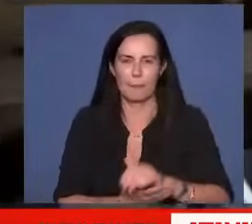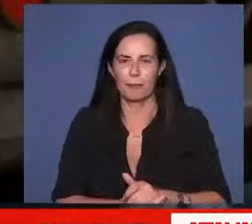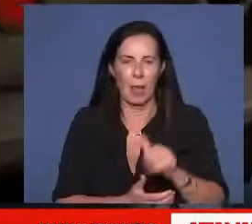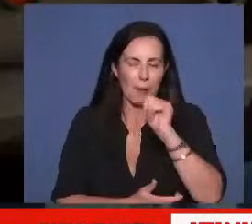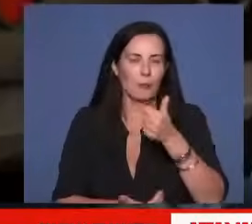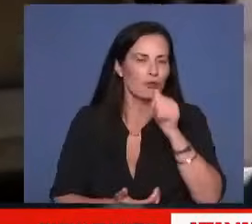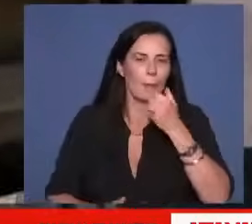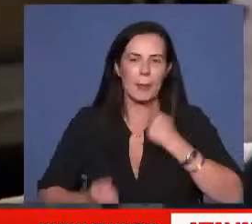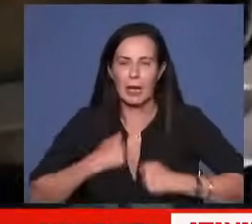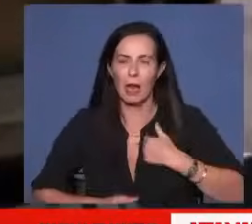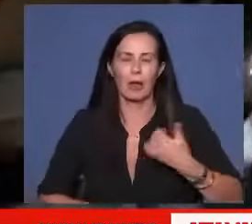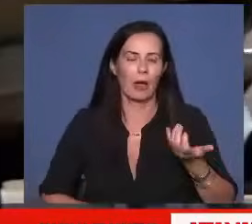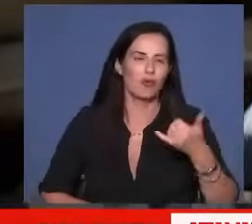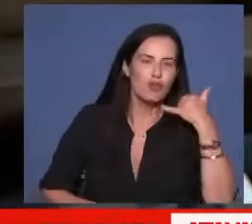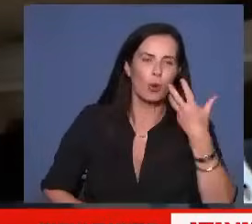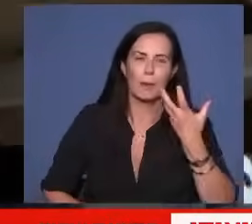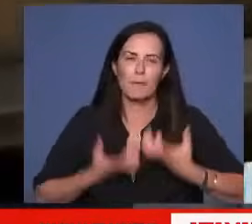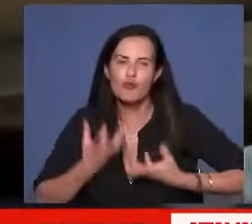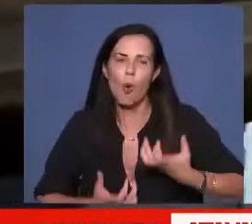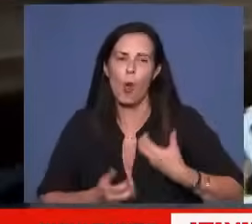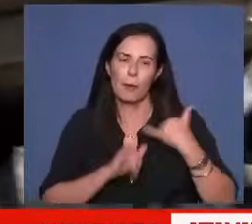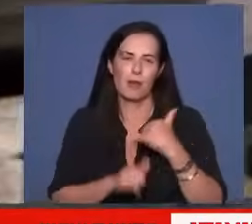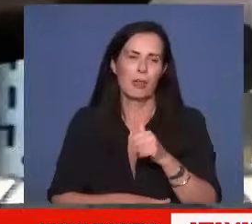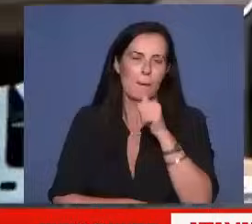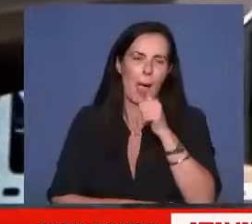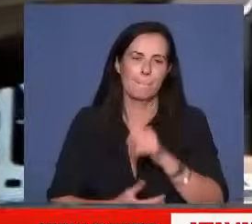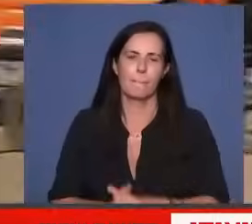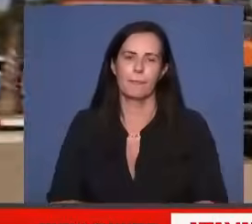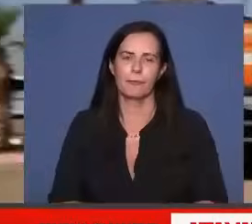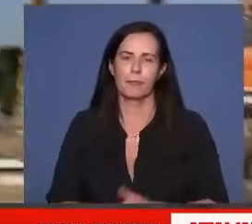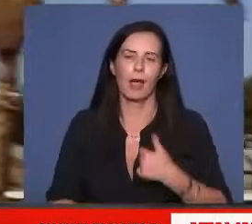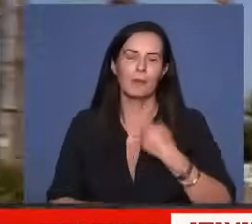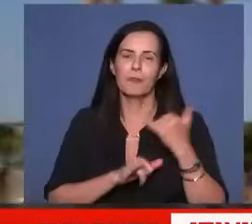שתייה, למקלחות, לשירותים, לבישולים. אני הכל.